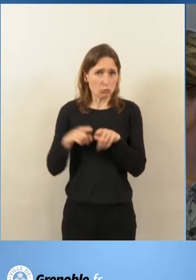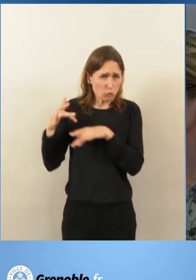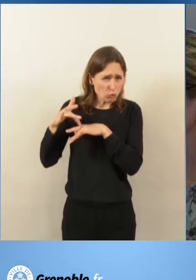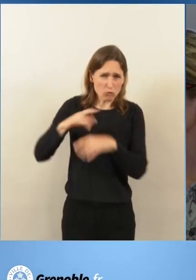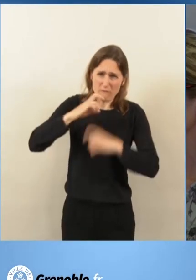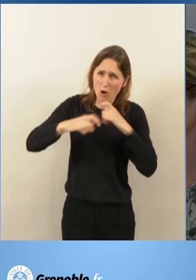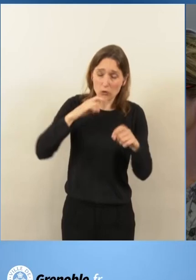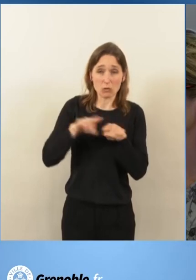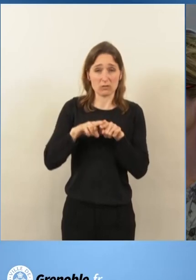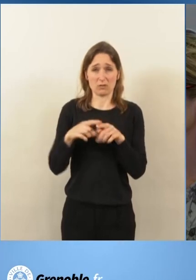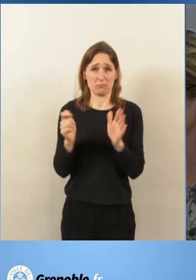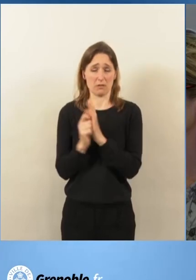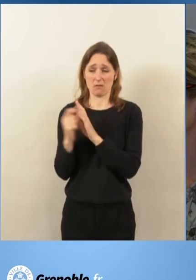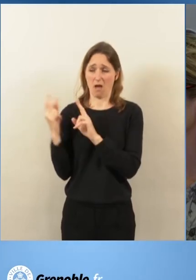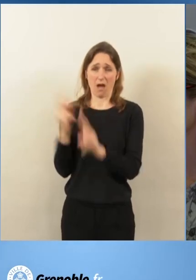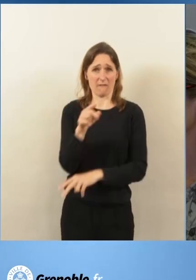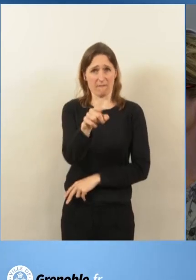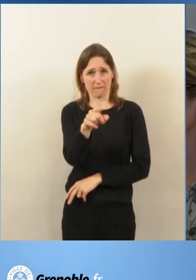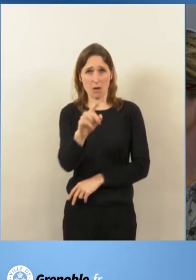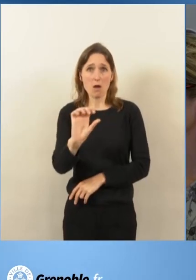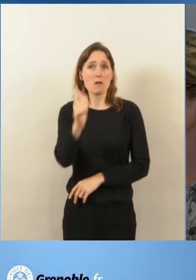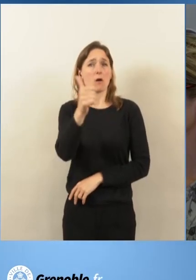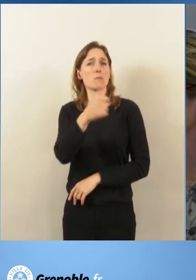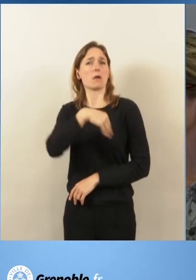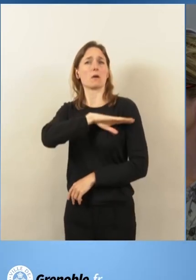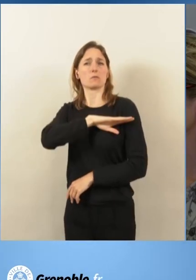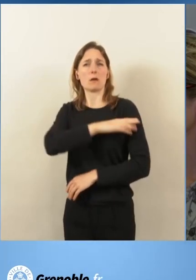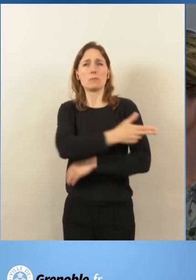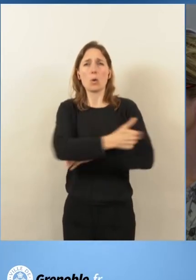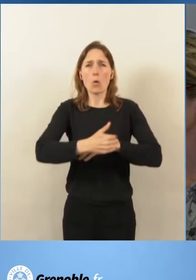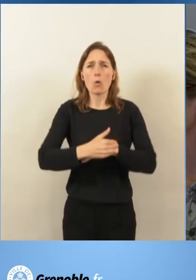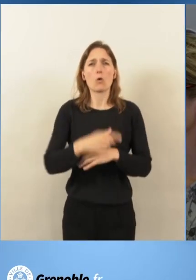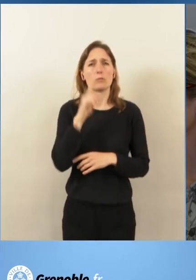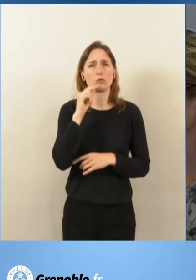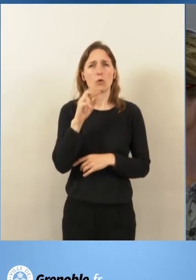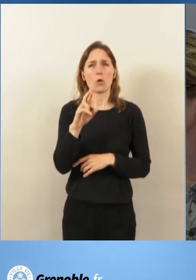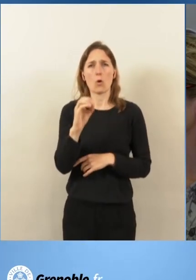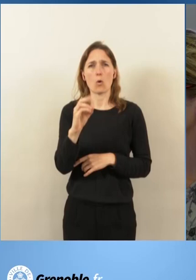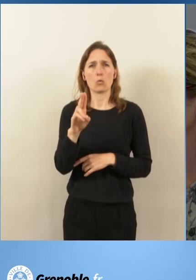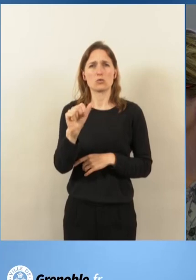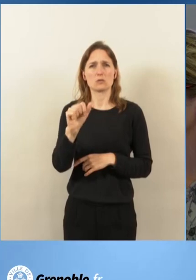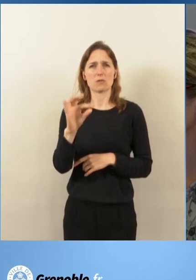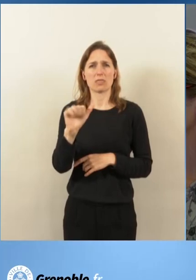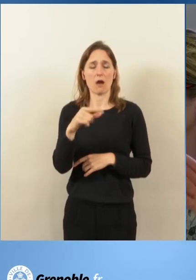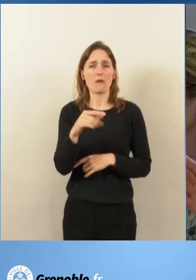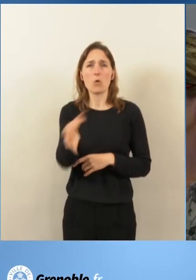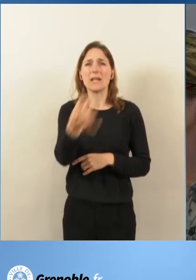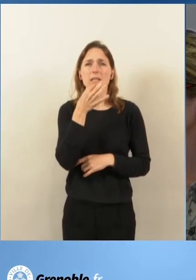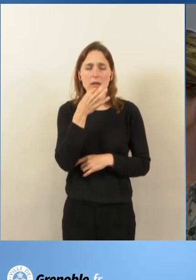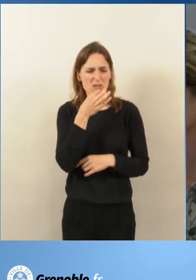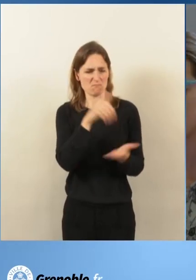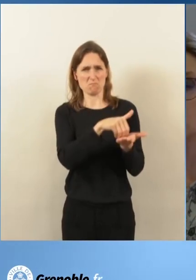le début de votre arrivée votre premier chef de cabinet Gael Roustan vous avez dit je m'en suis débarrassé vous avez dit votre majorité jusqu'à